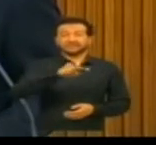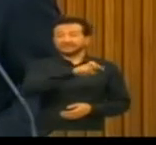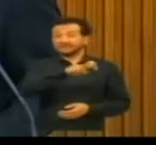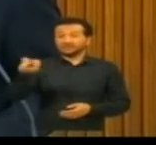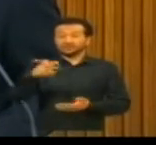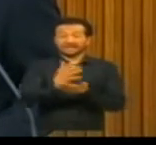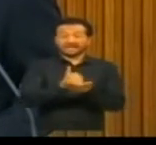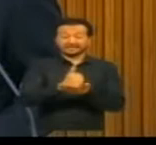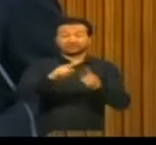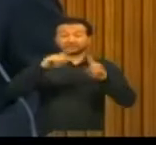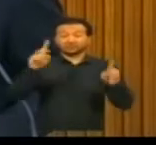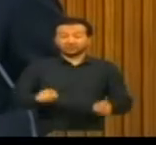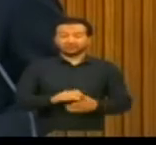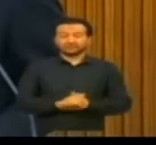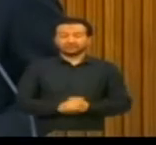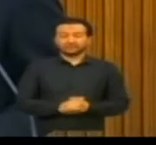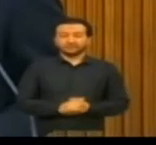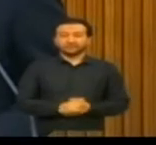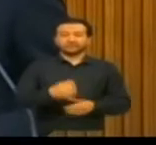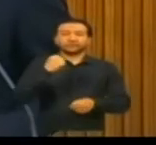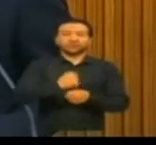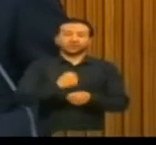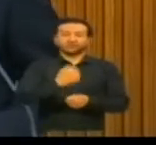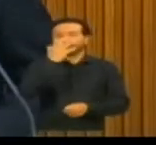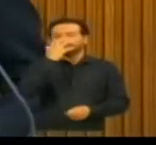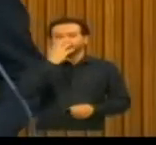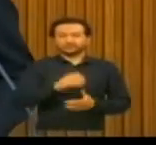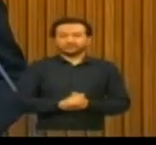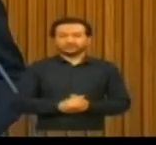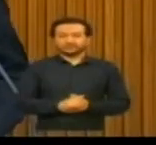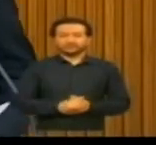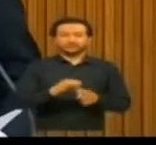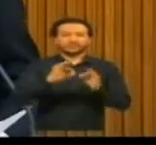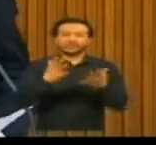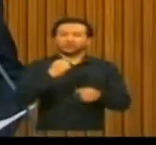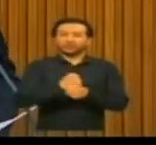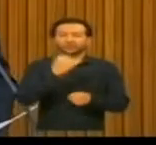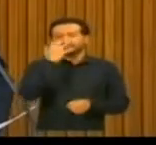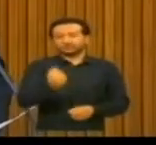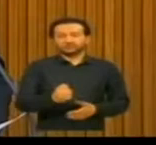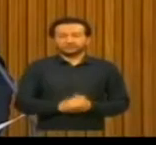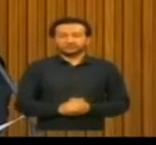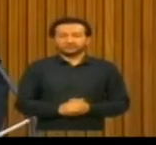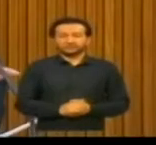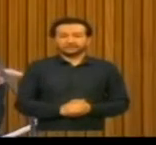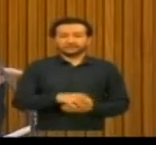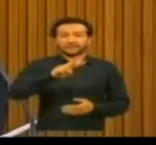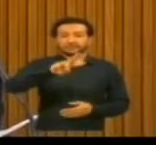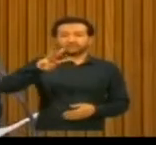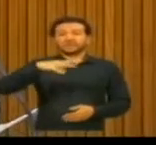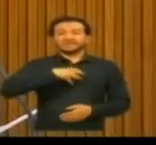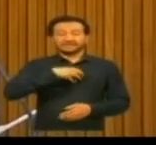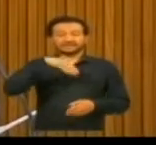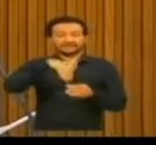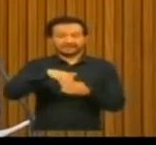8800 eczacıdan görev bekliyoruz. Görev bekliyoruz. 23 Haziran'da